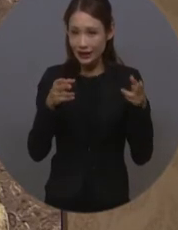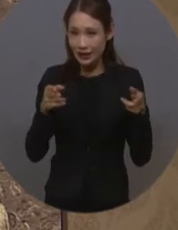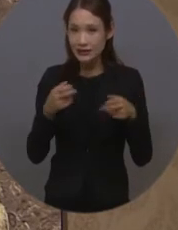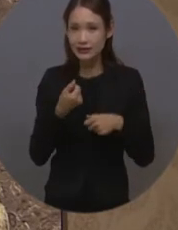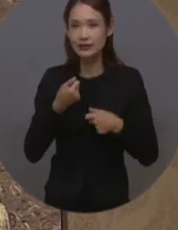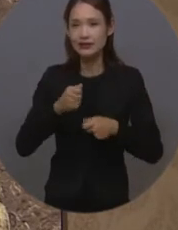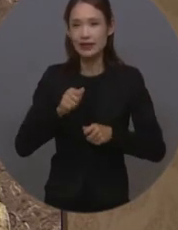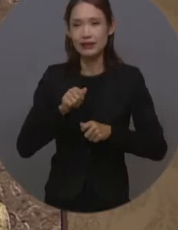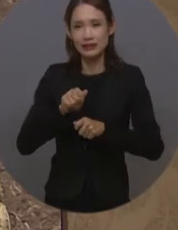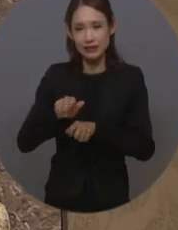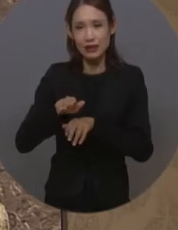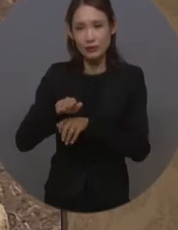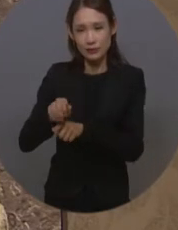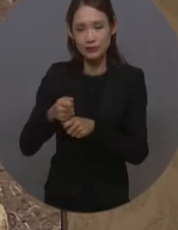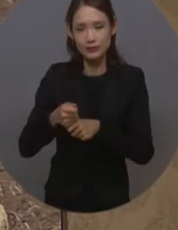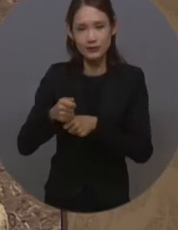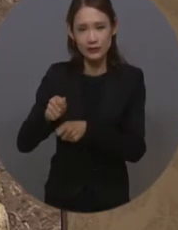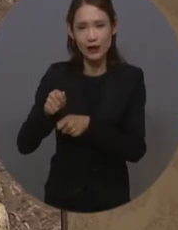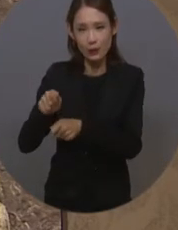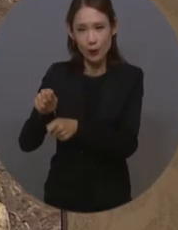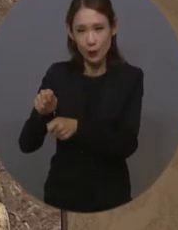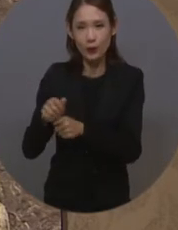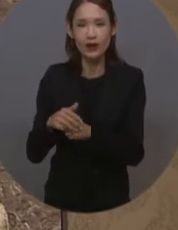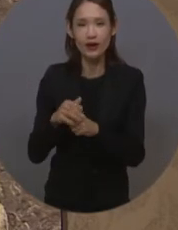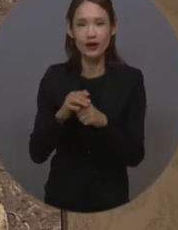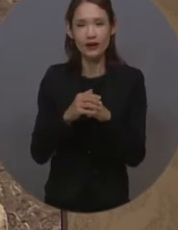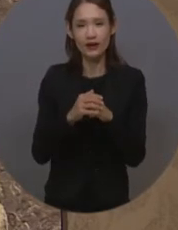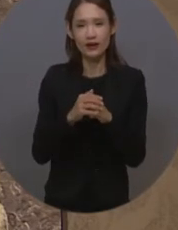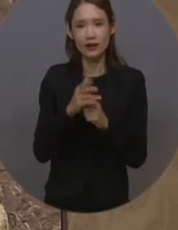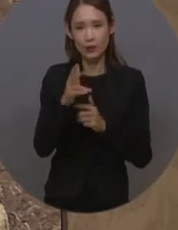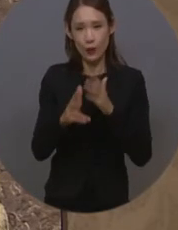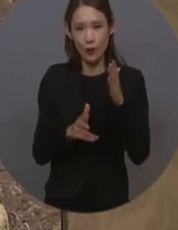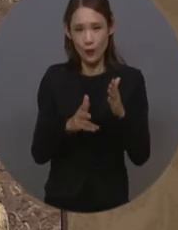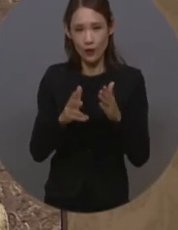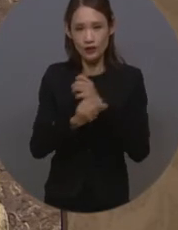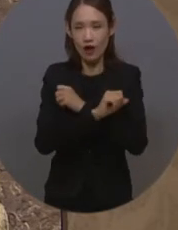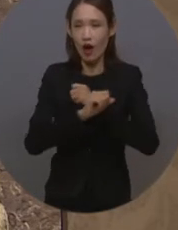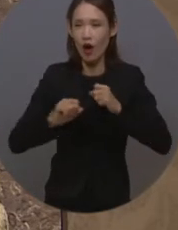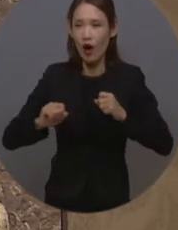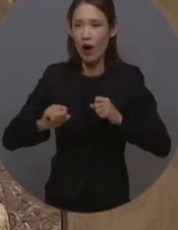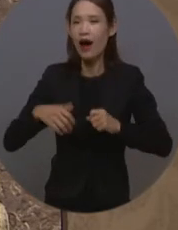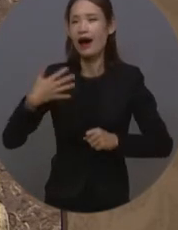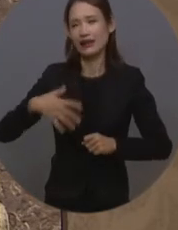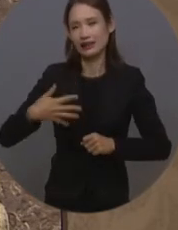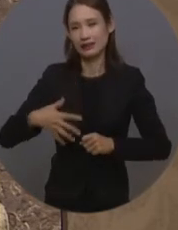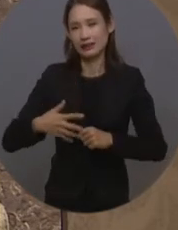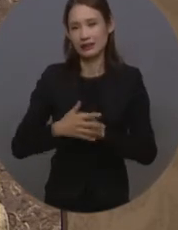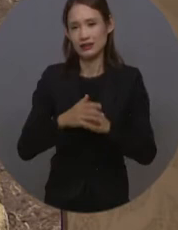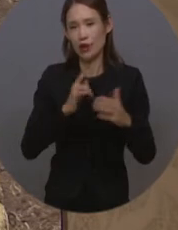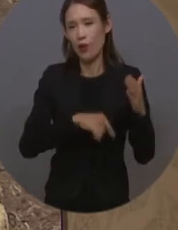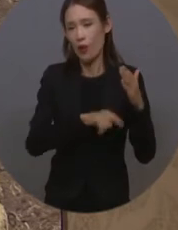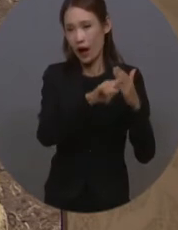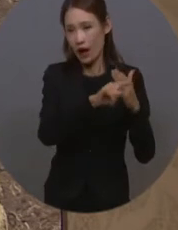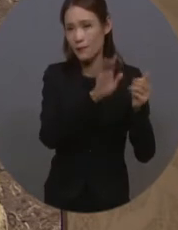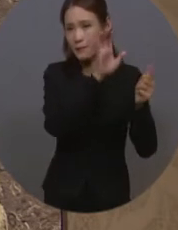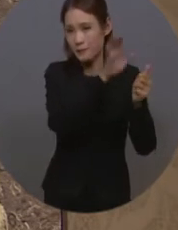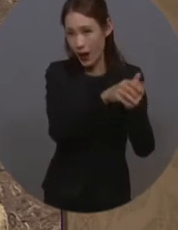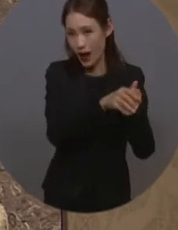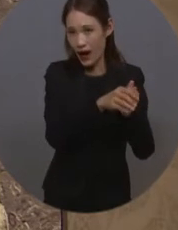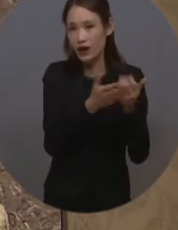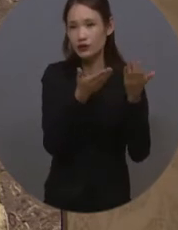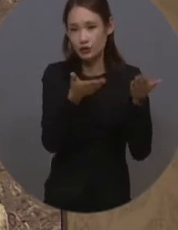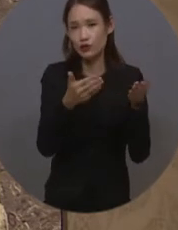재봉틀로 하는 일들을 저희가 공장이 넓이니까 아직 넓지 않아서 외부에다가 그것을 이제 수주를